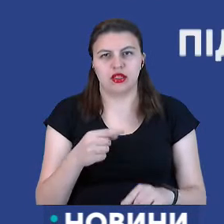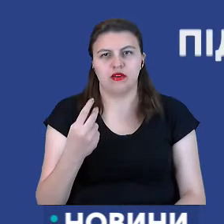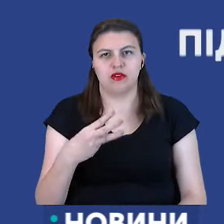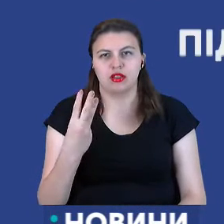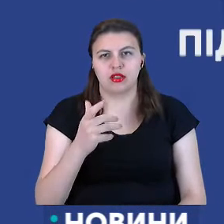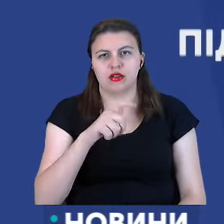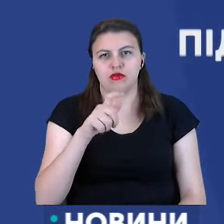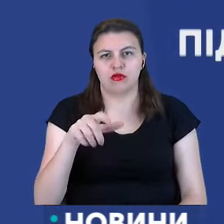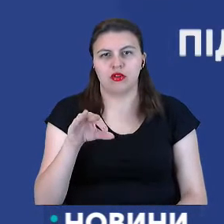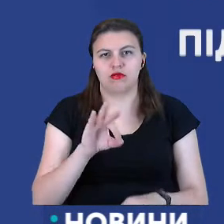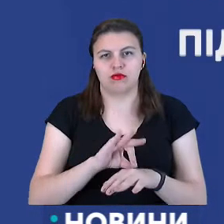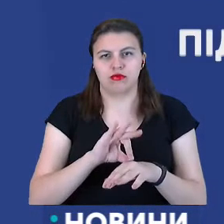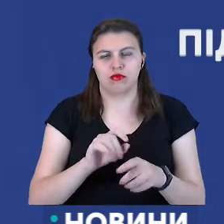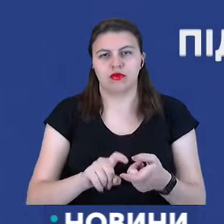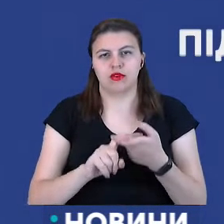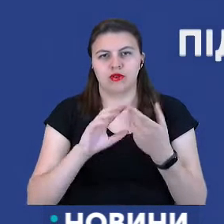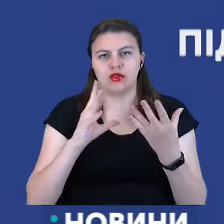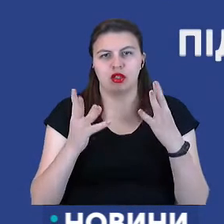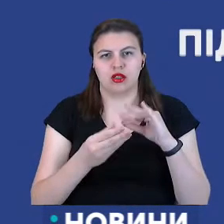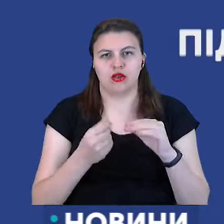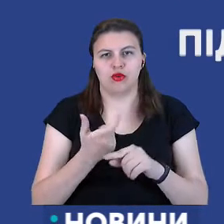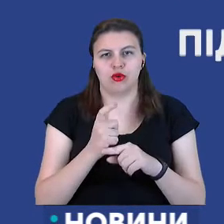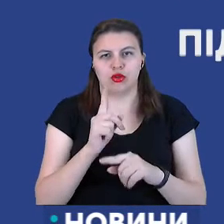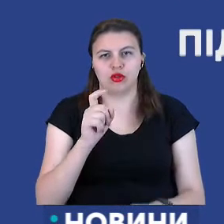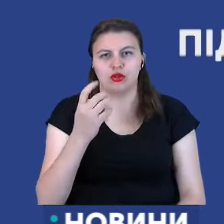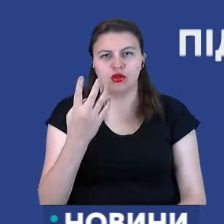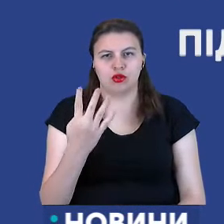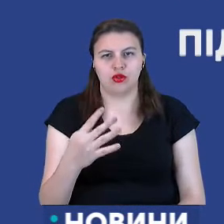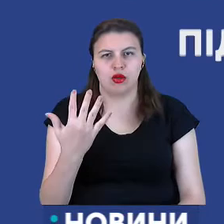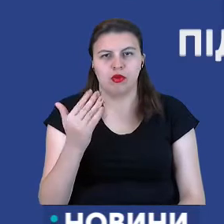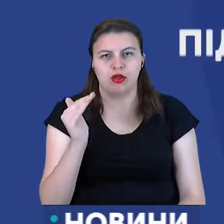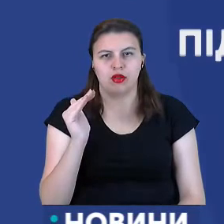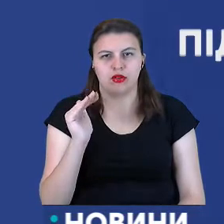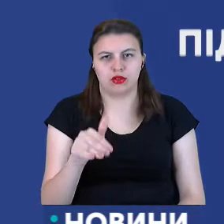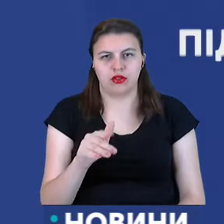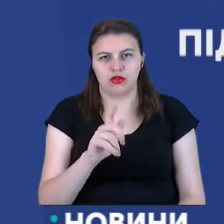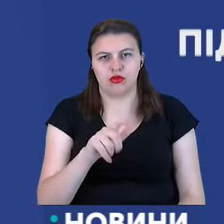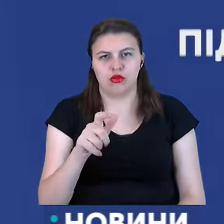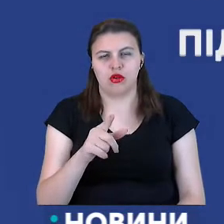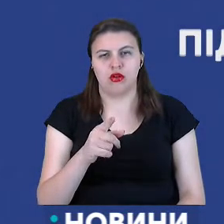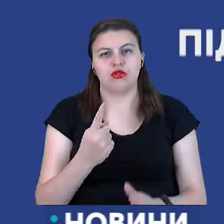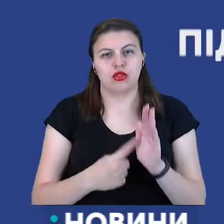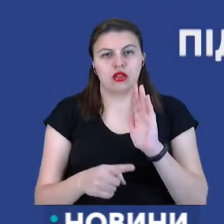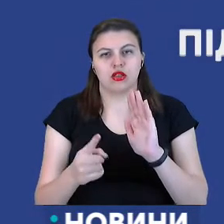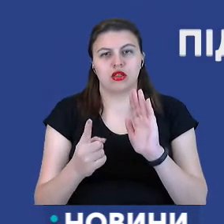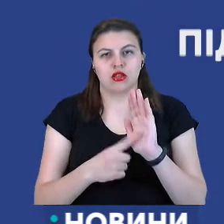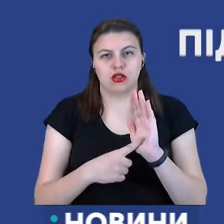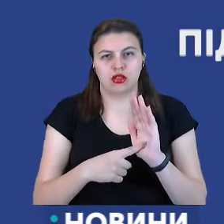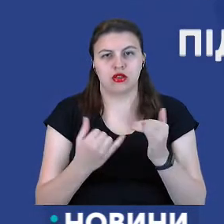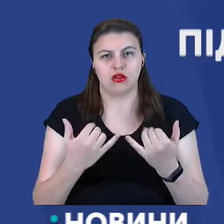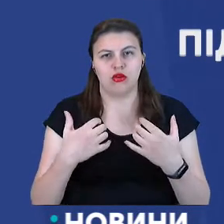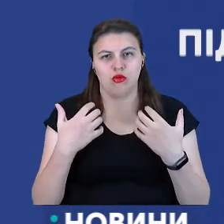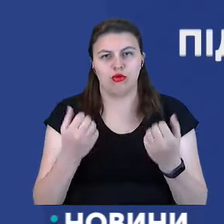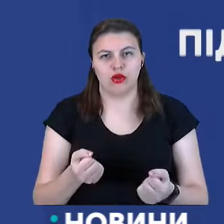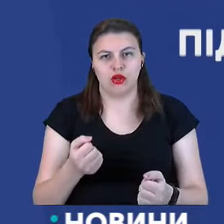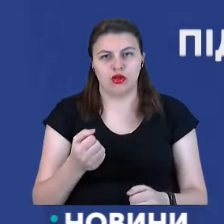пандемії на ковід в Україні занедужали понад 145,5 тисяч людей, майже 66 тисяч з них на тепер одужали,